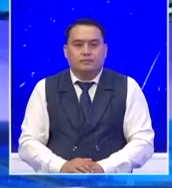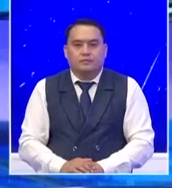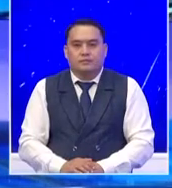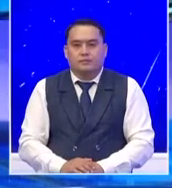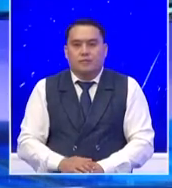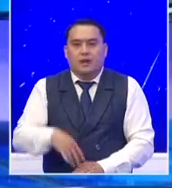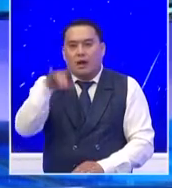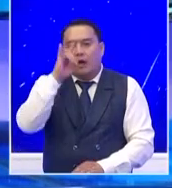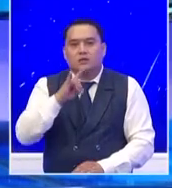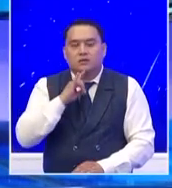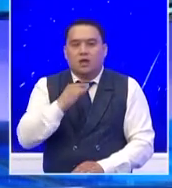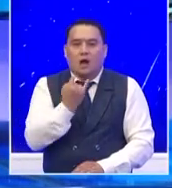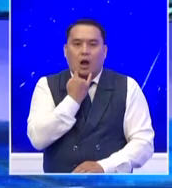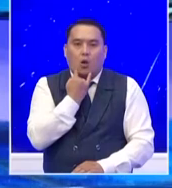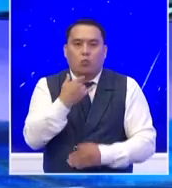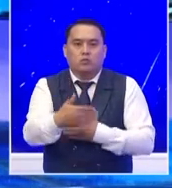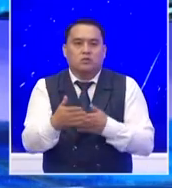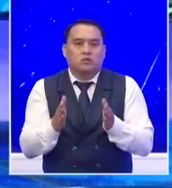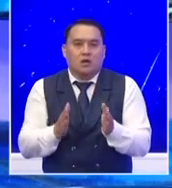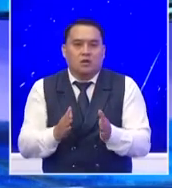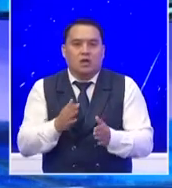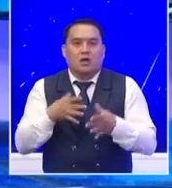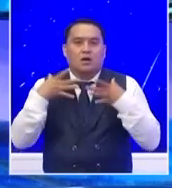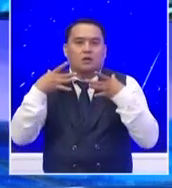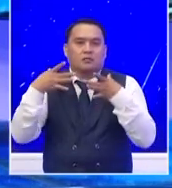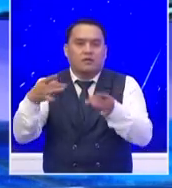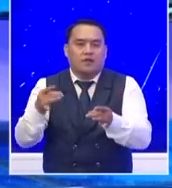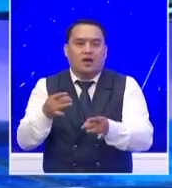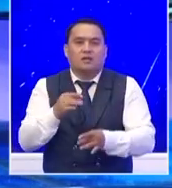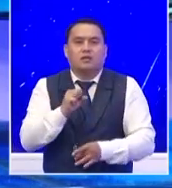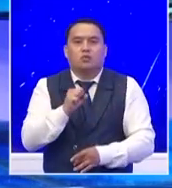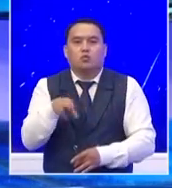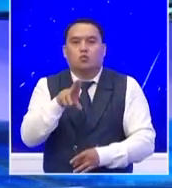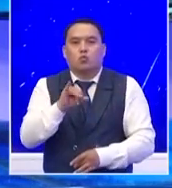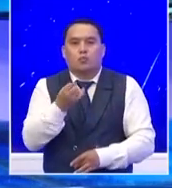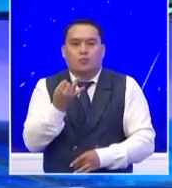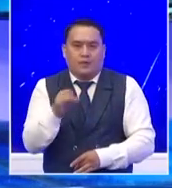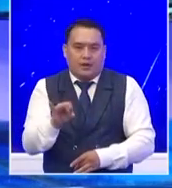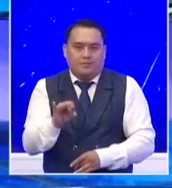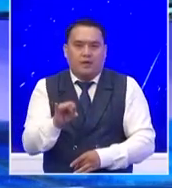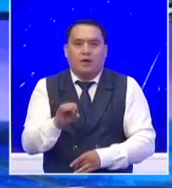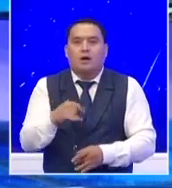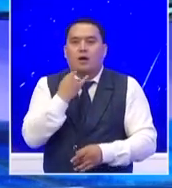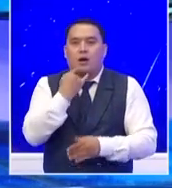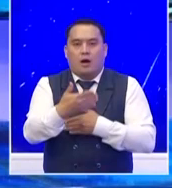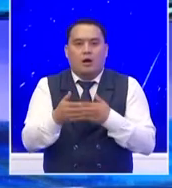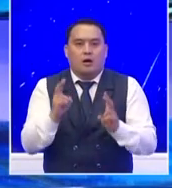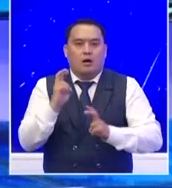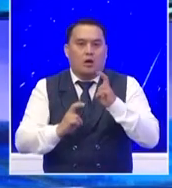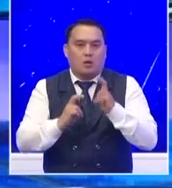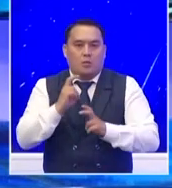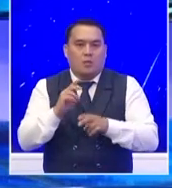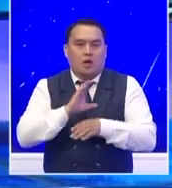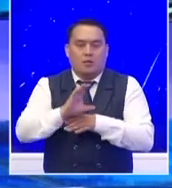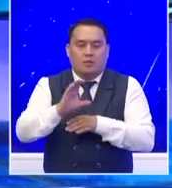Продолжаем выпуск. Казахстанские аккумуляторы теперь в странах Персидского залива. Отечественный производитель аккумуляторов Кайнар АКБ отгрузил